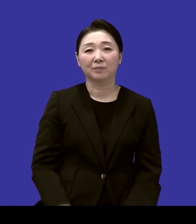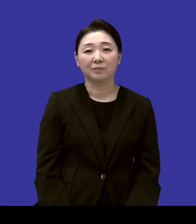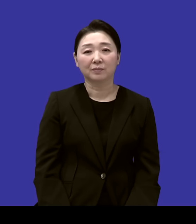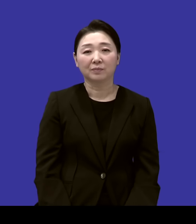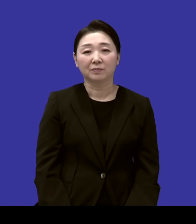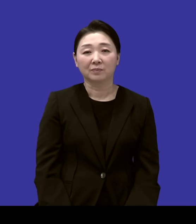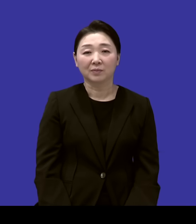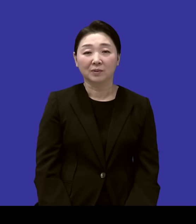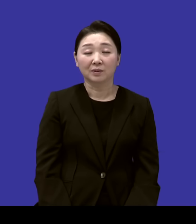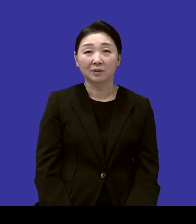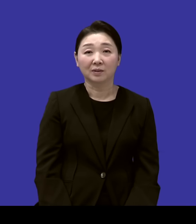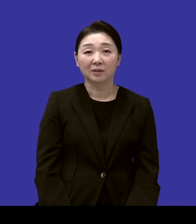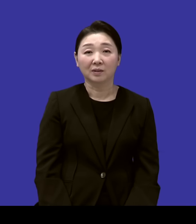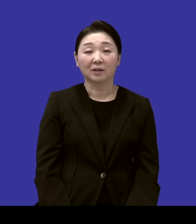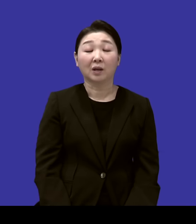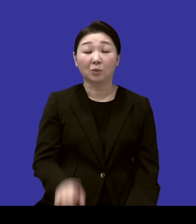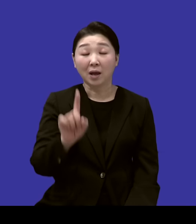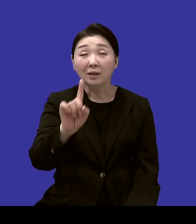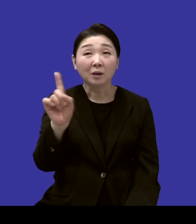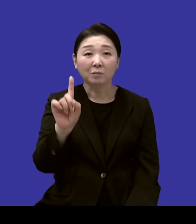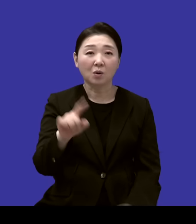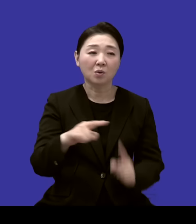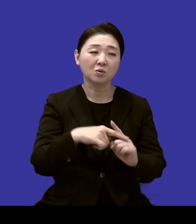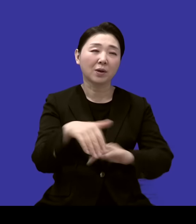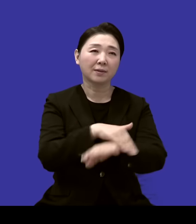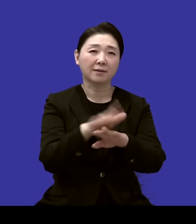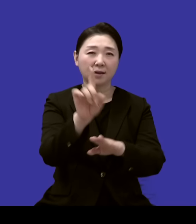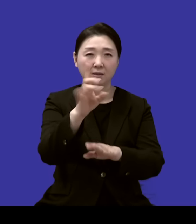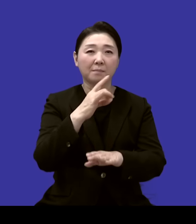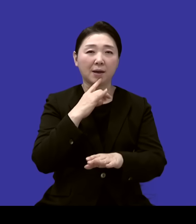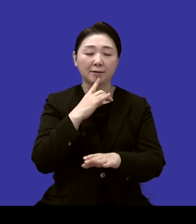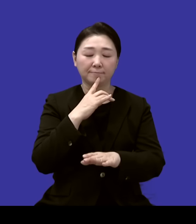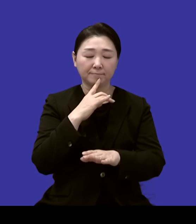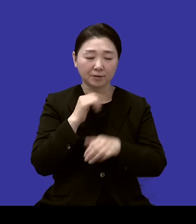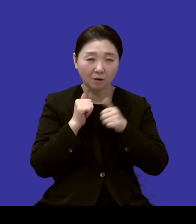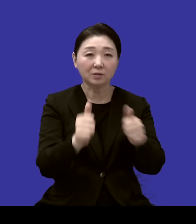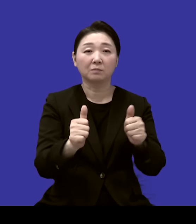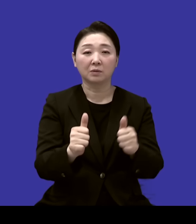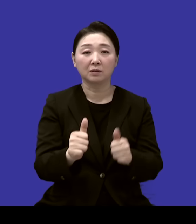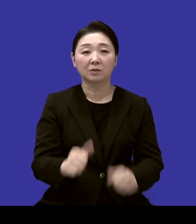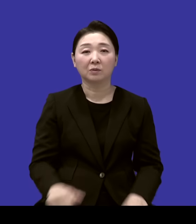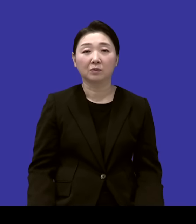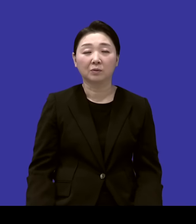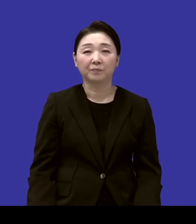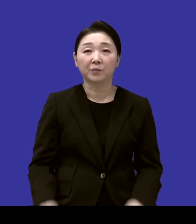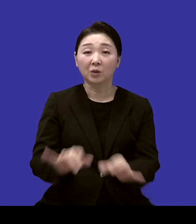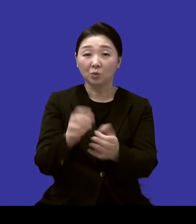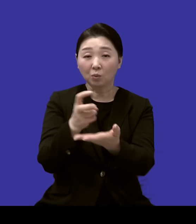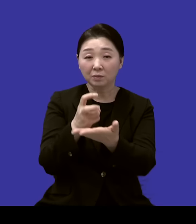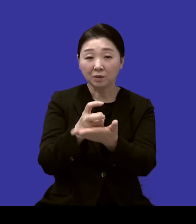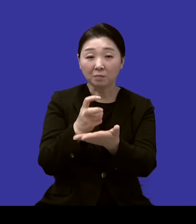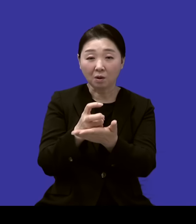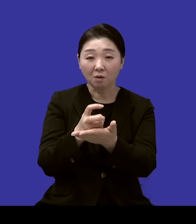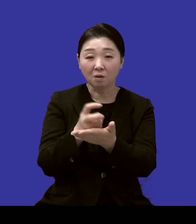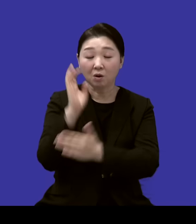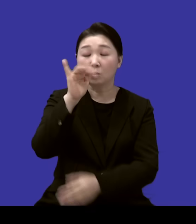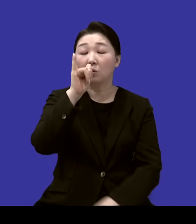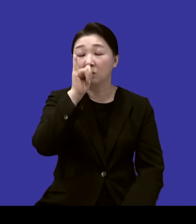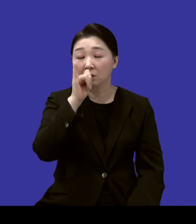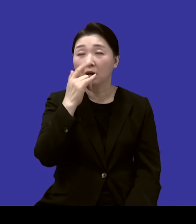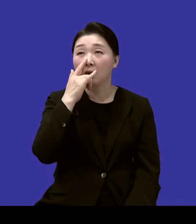꾸준하게 유일하게 했던 게 하나 있다면 교회를 가는 거였잖아요. 예. 어느 날 10계명으로 이제 설교를 해주셨는데 예. 부모님께 효도해야 된다 예. 이런 말씀이